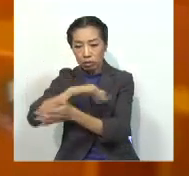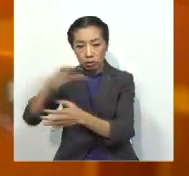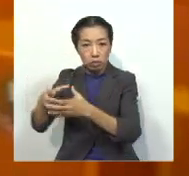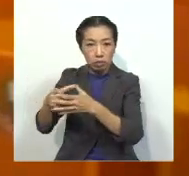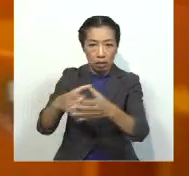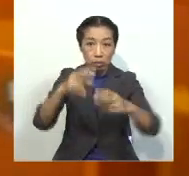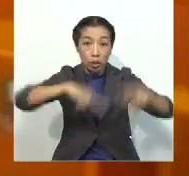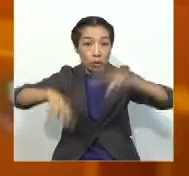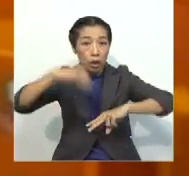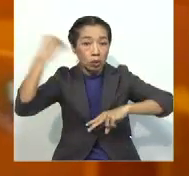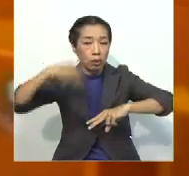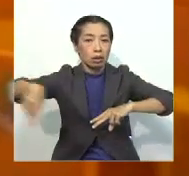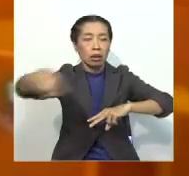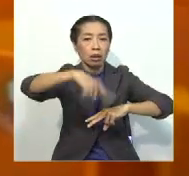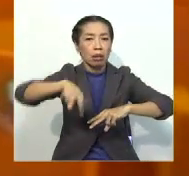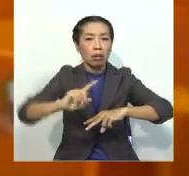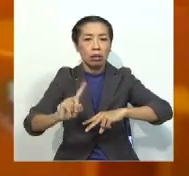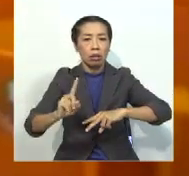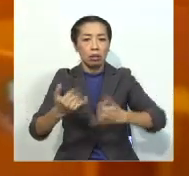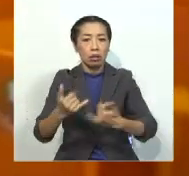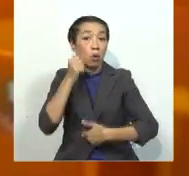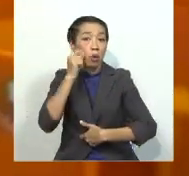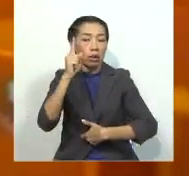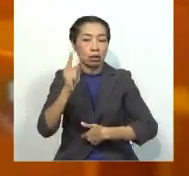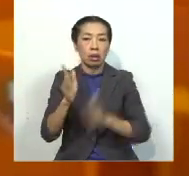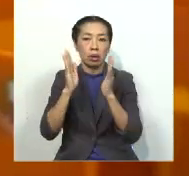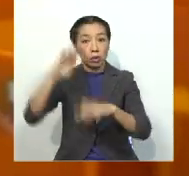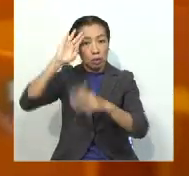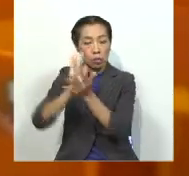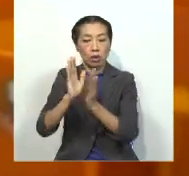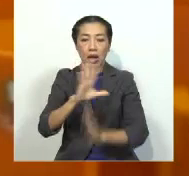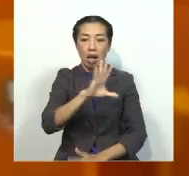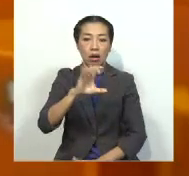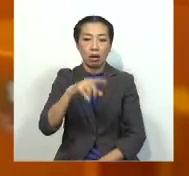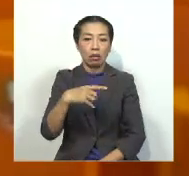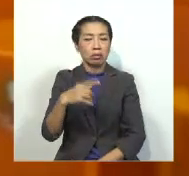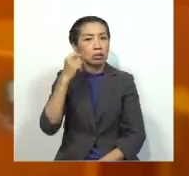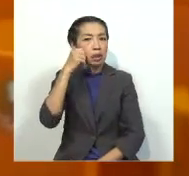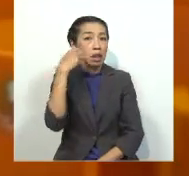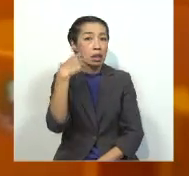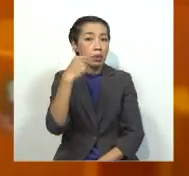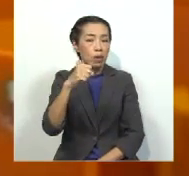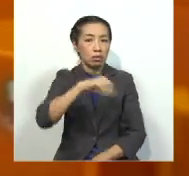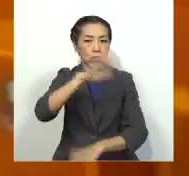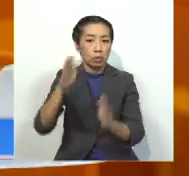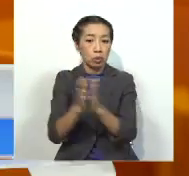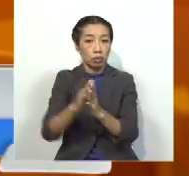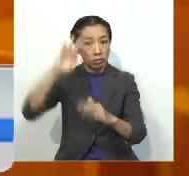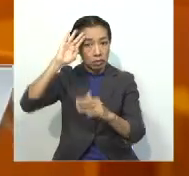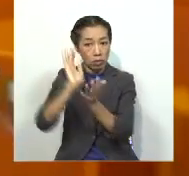ประกอบกำลังในแต่ละวันก็จะประกอบกำลังได้วันละ570นายนะครับรวม10วันก็จะใช้กำลังตำรวจทั้